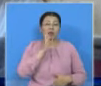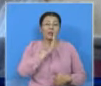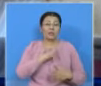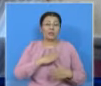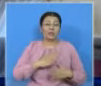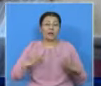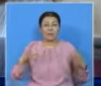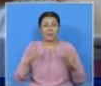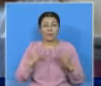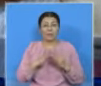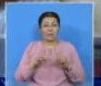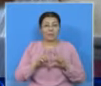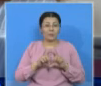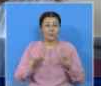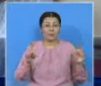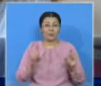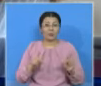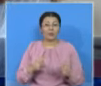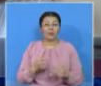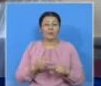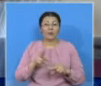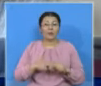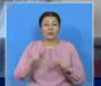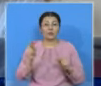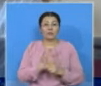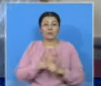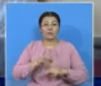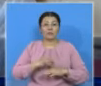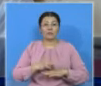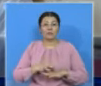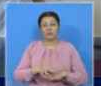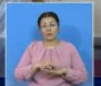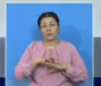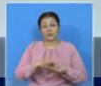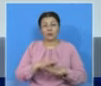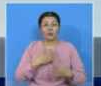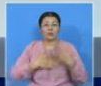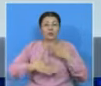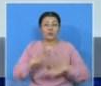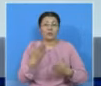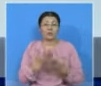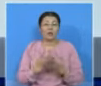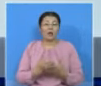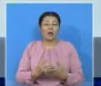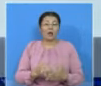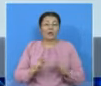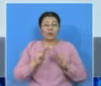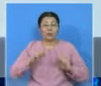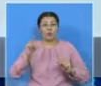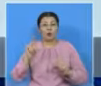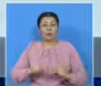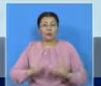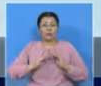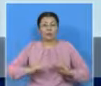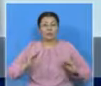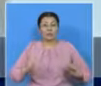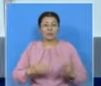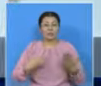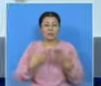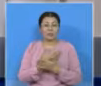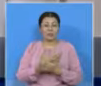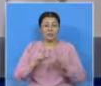да, білім алушыларымыз да осы күрделі жөндеуге үлкен қуаныш үстіндеміз. Әрине, мұғалімнің де оқушының да жаңарған мектепте